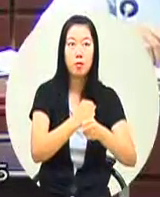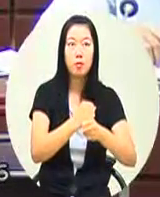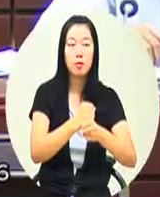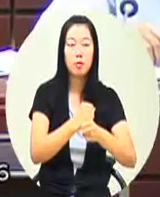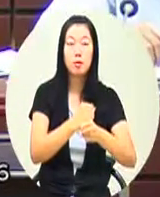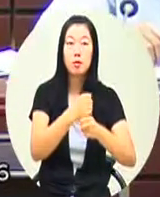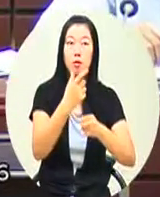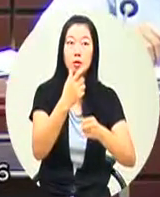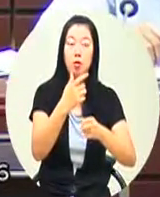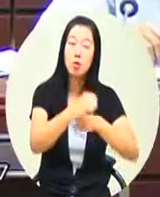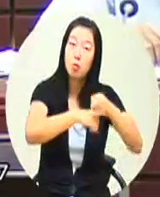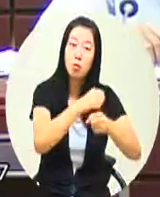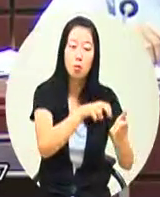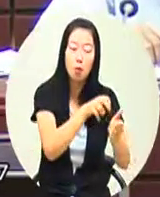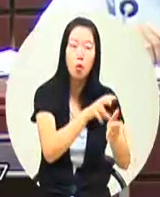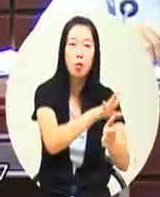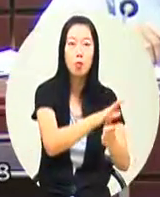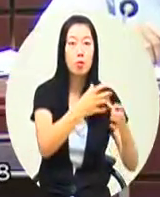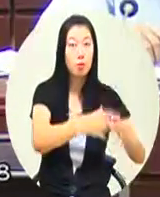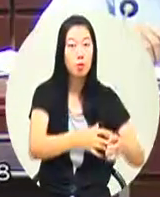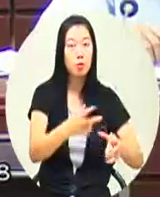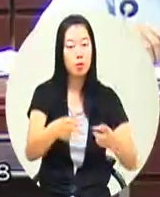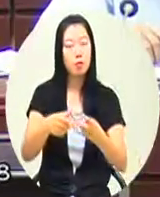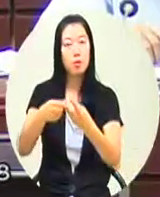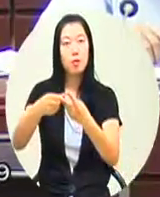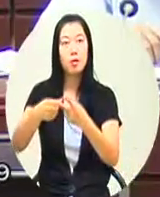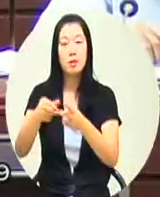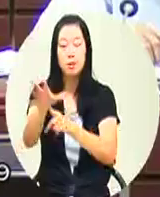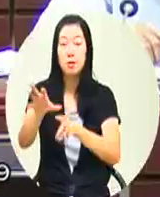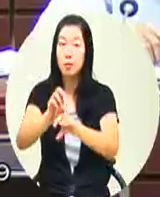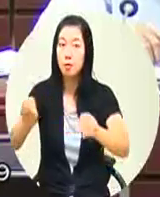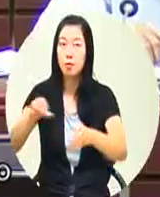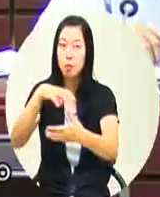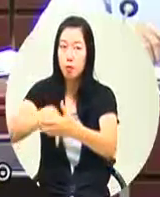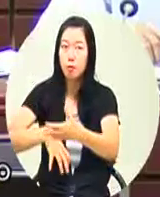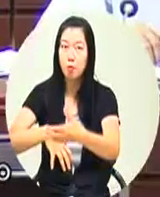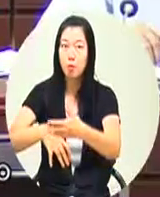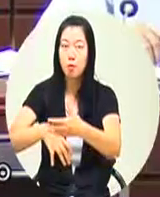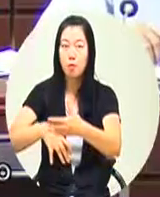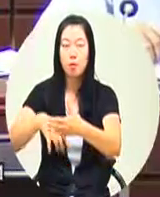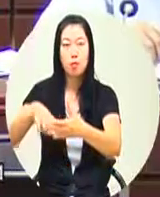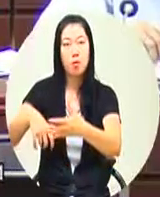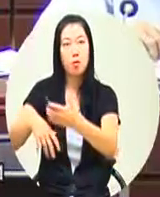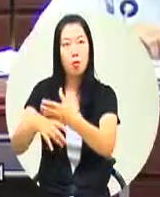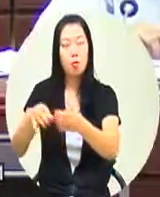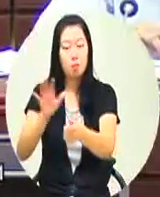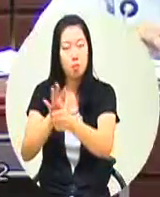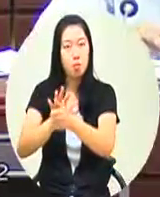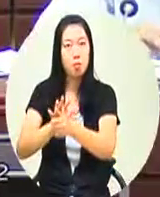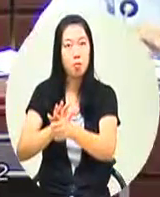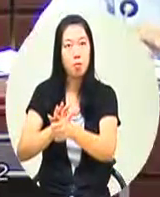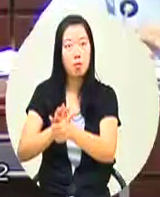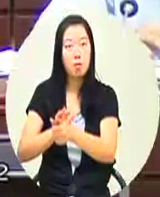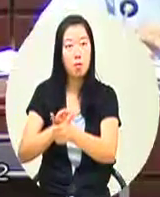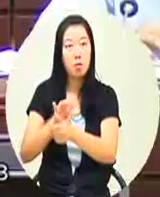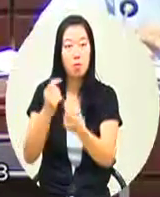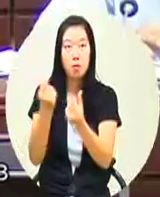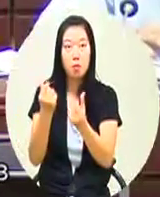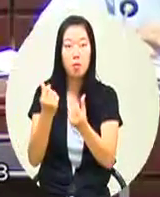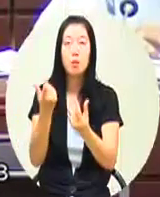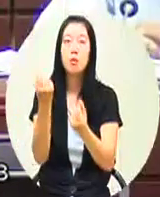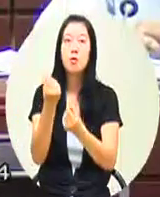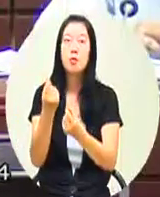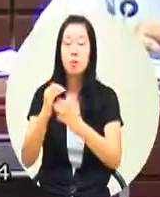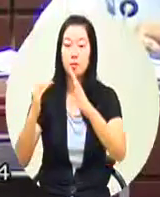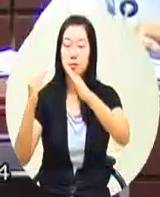电。第二个，如果说我的农地里面它本身的结构性比较强的，我们开始种电，也就是架设屋顶比